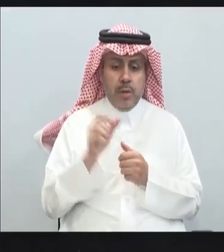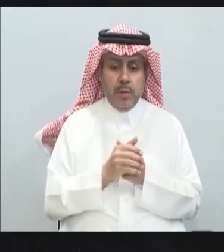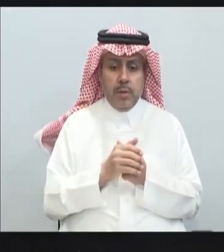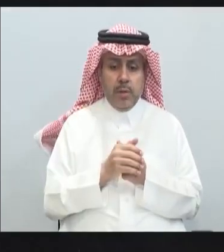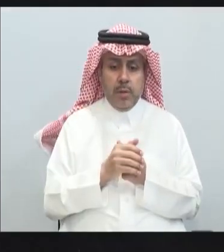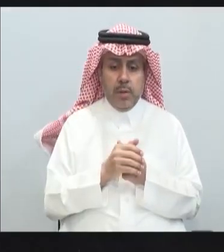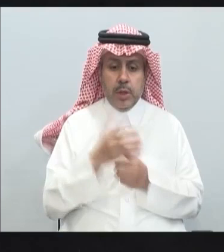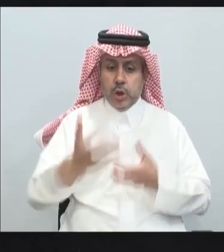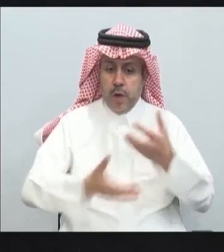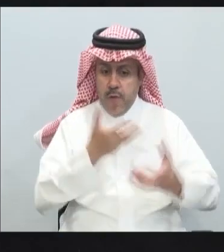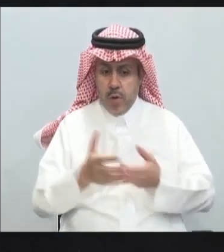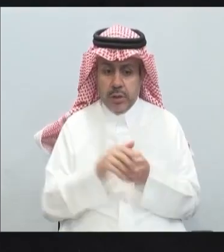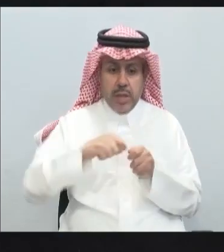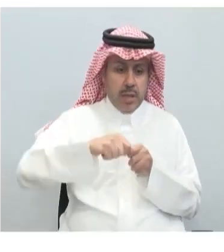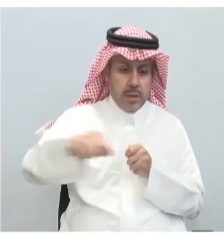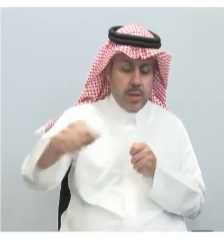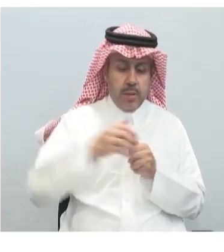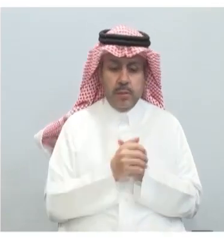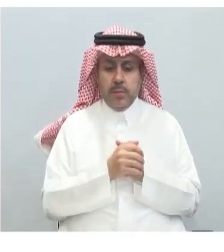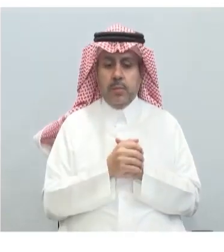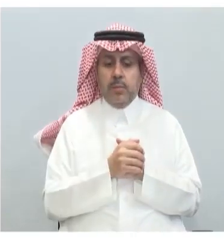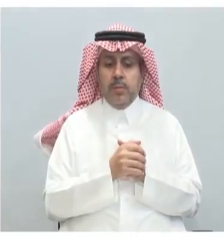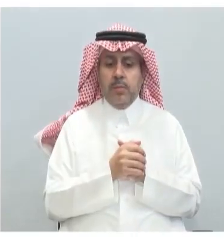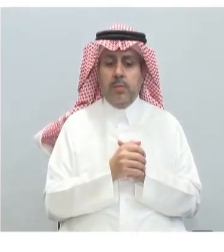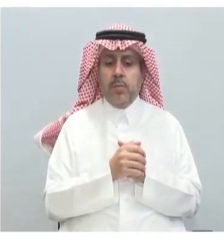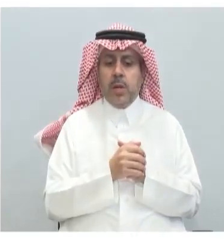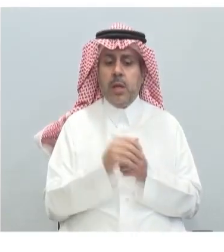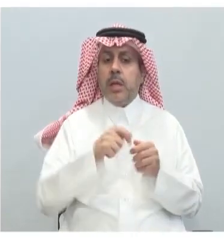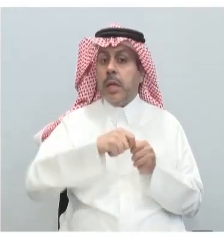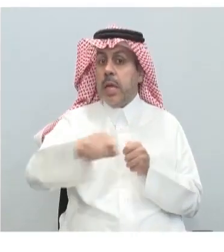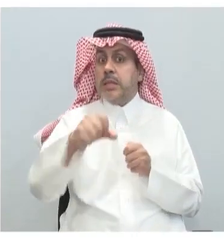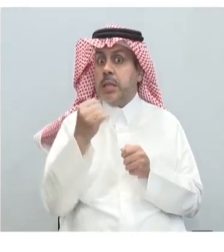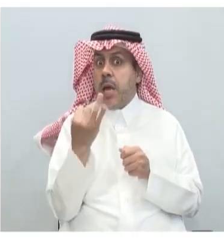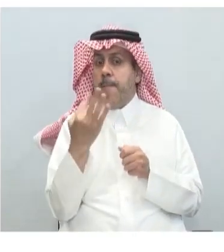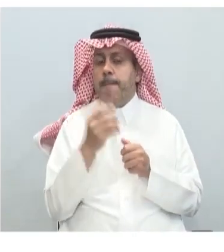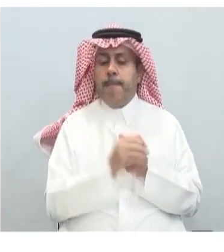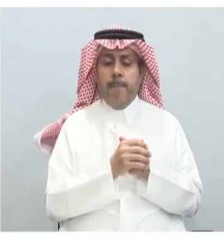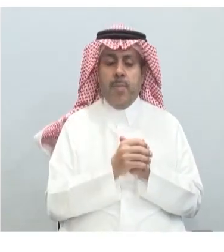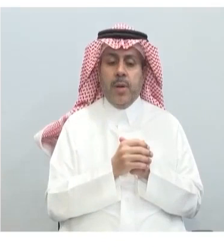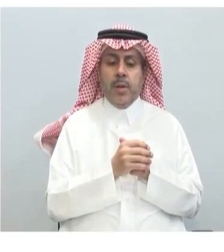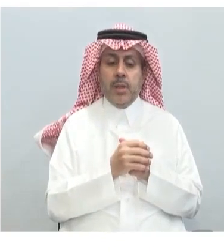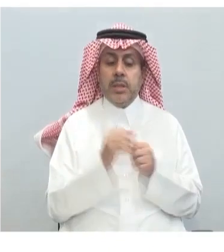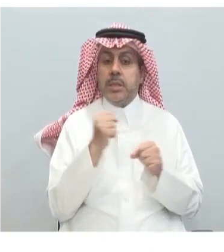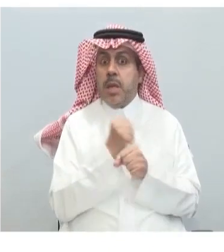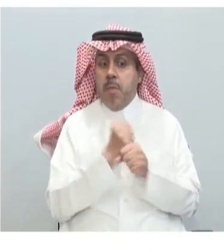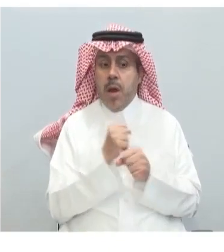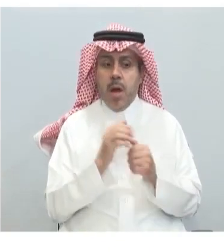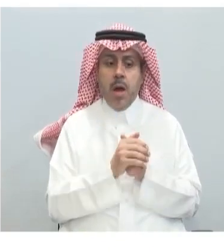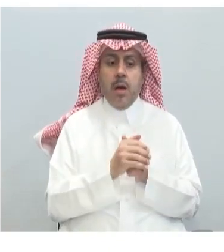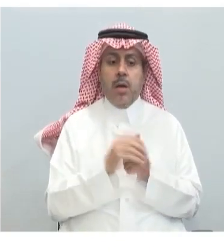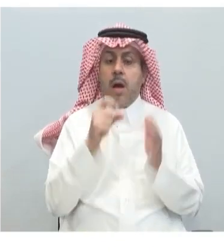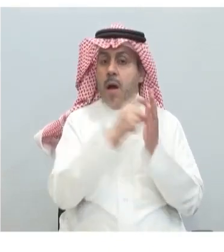اك لكثير من التفاعلات لكن في الظروف القياسيه بما اننا استخدمنا النوت فهي الظروف